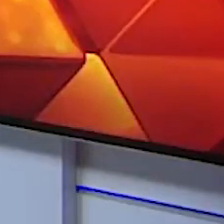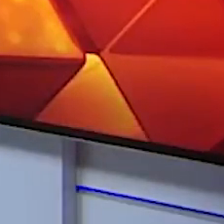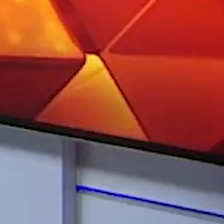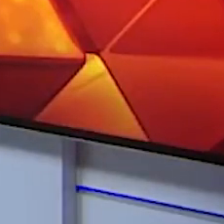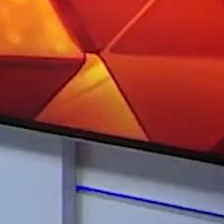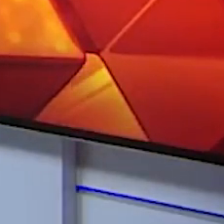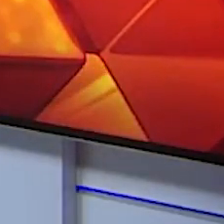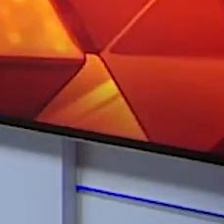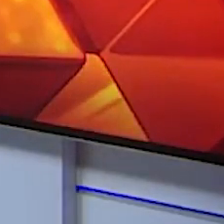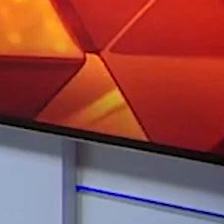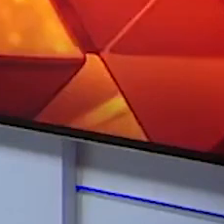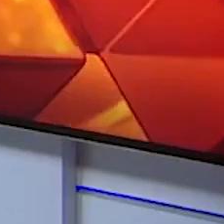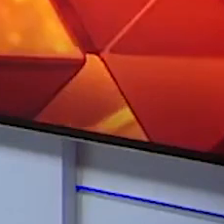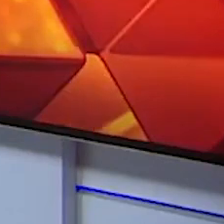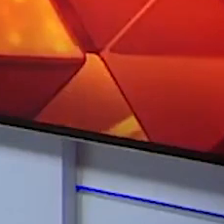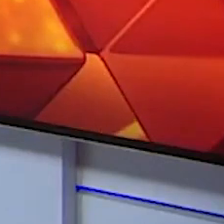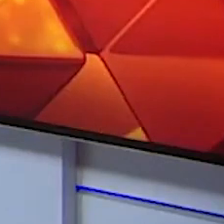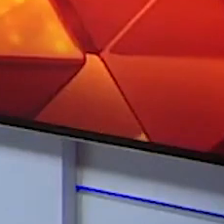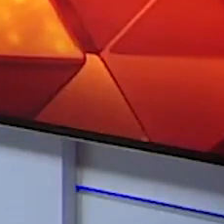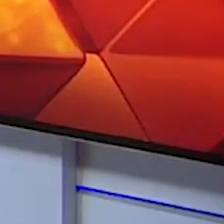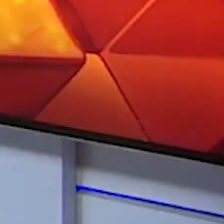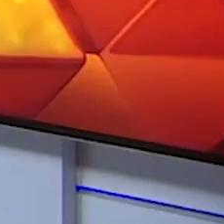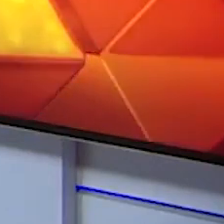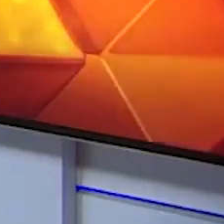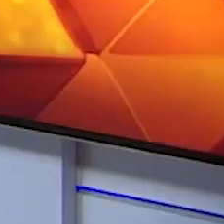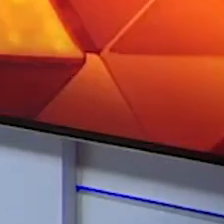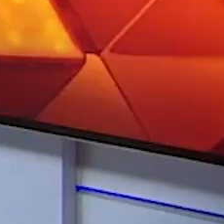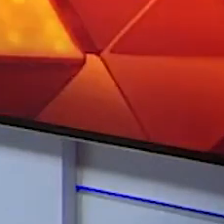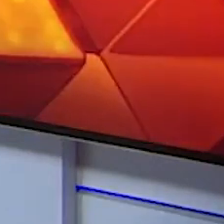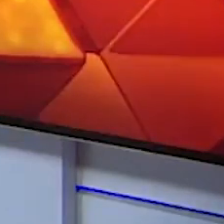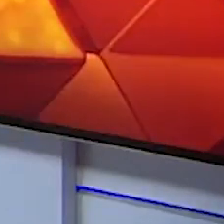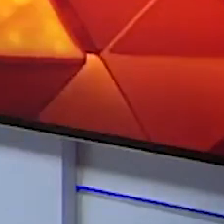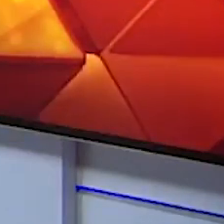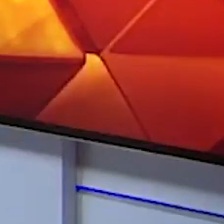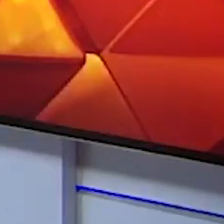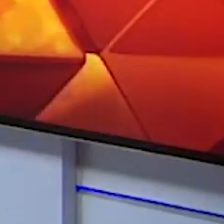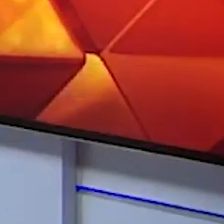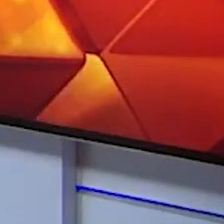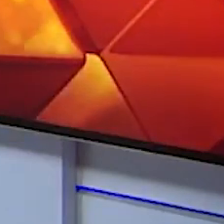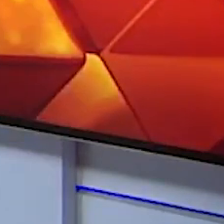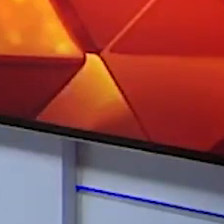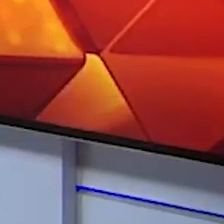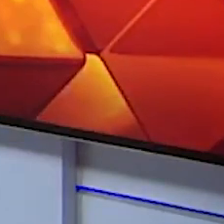kami sa GMA Pinoy TV at www.gmanews.tv.